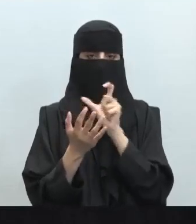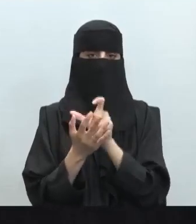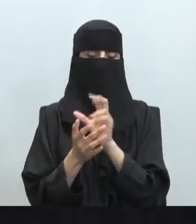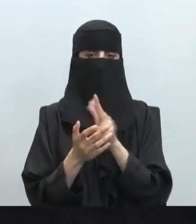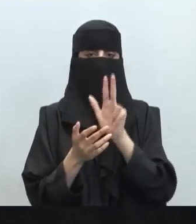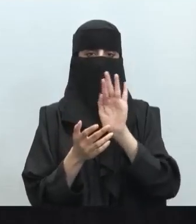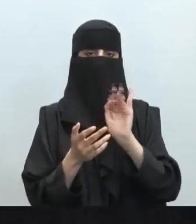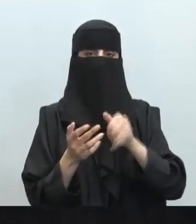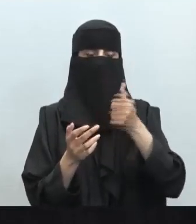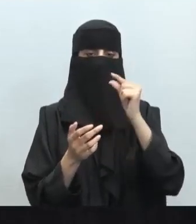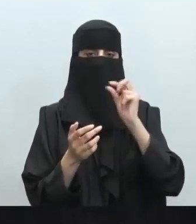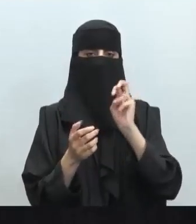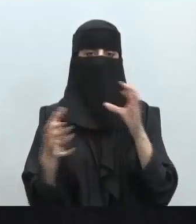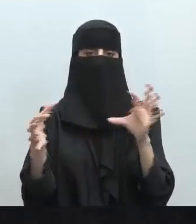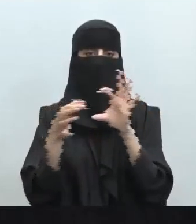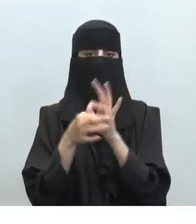عبرنا عنها بالسياده